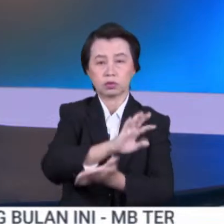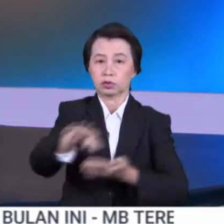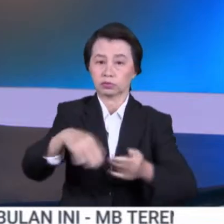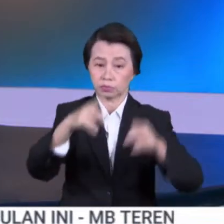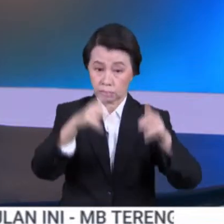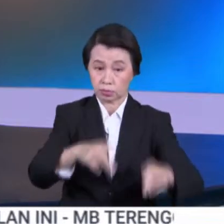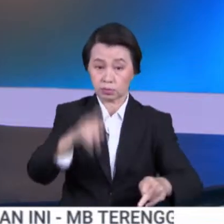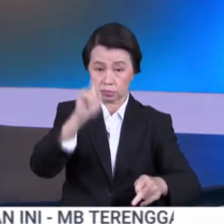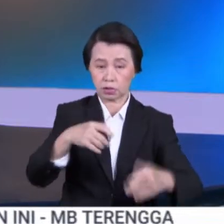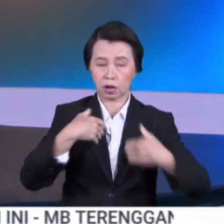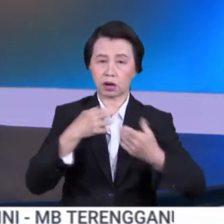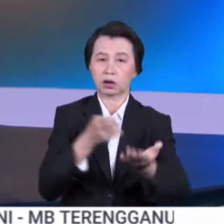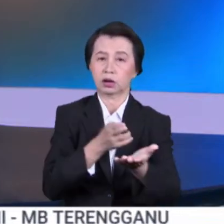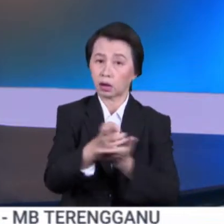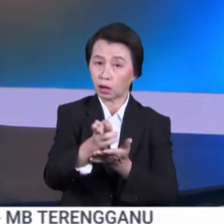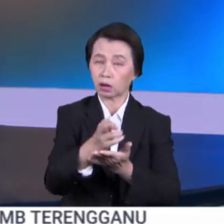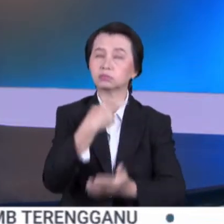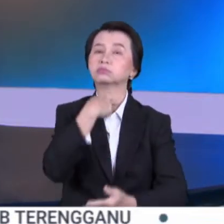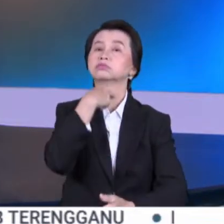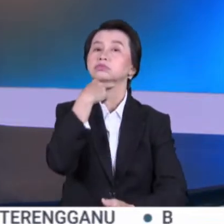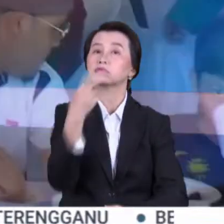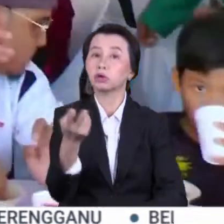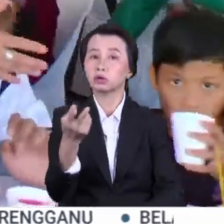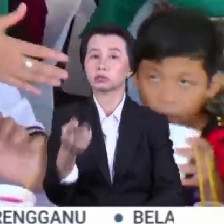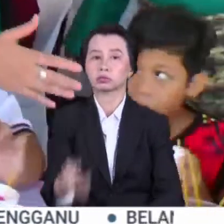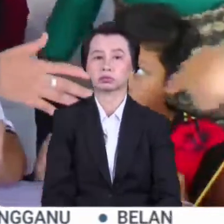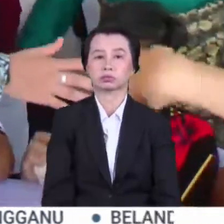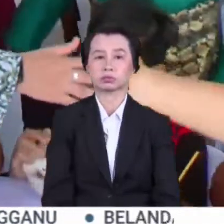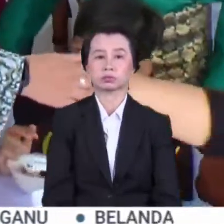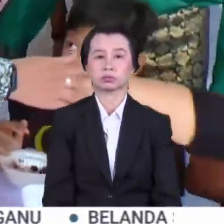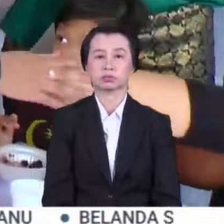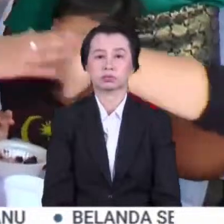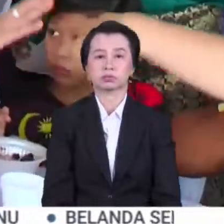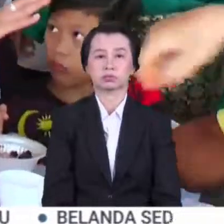pihak mempunyai hak bersuara.